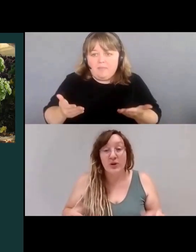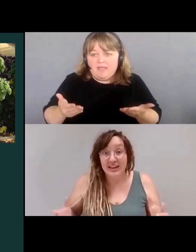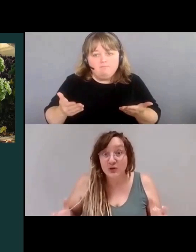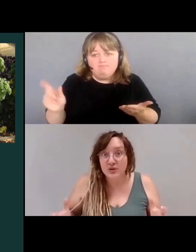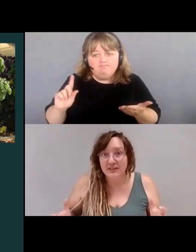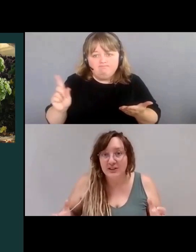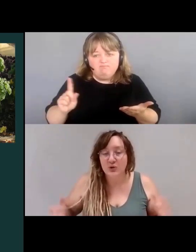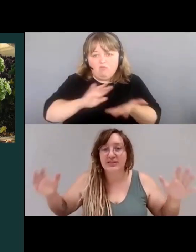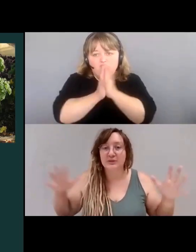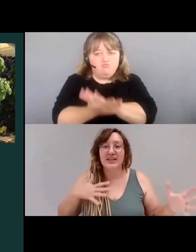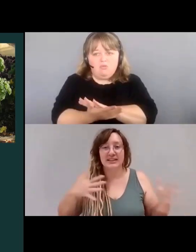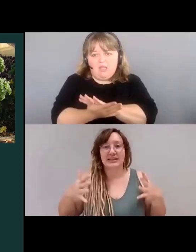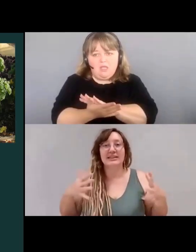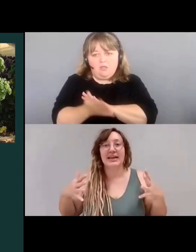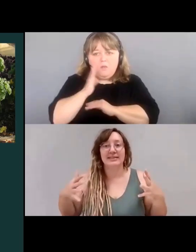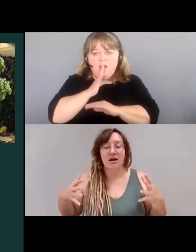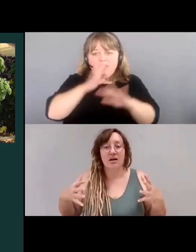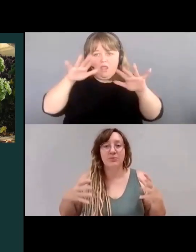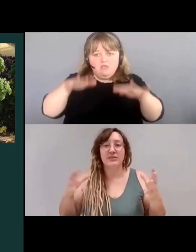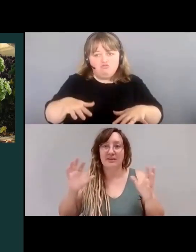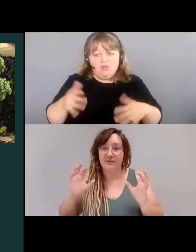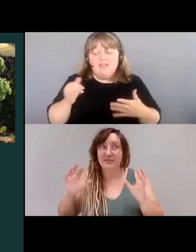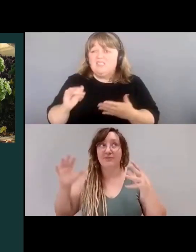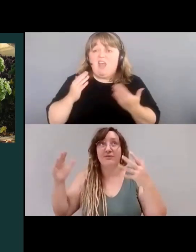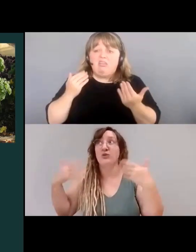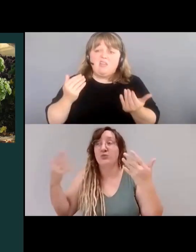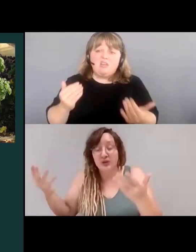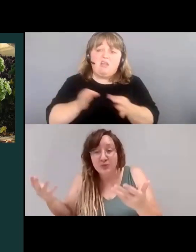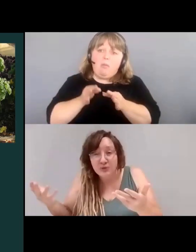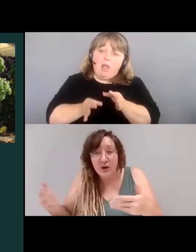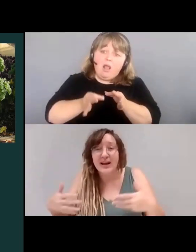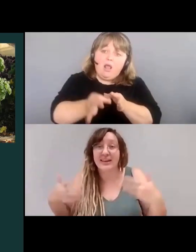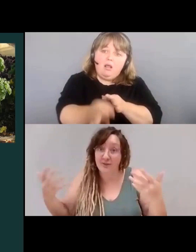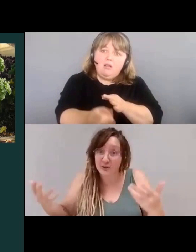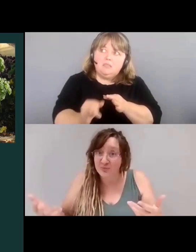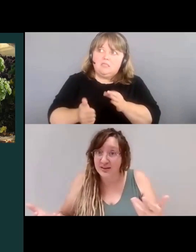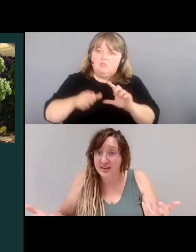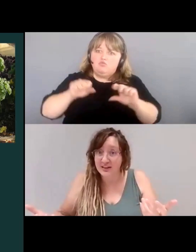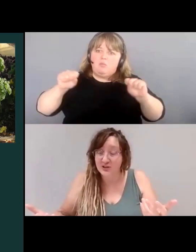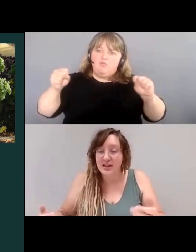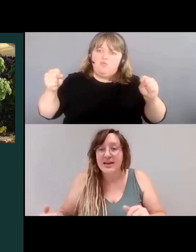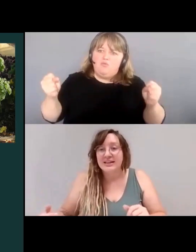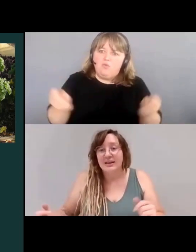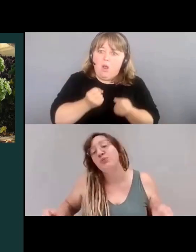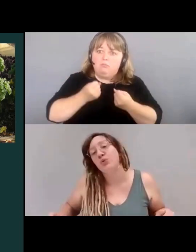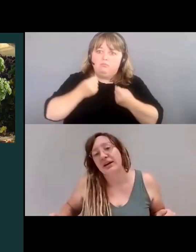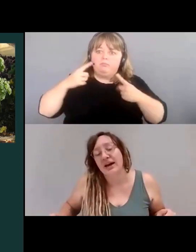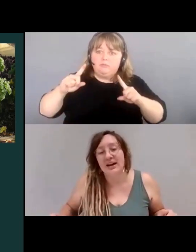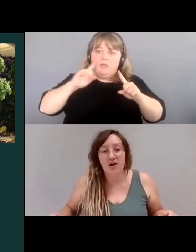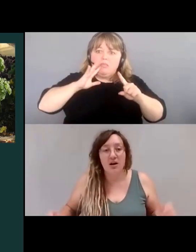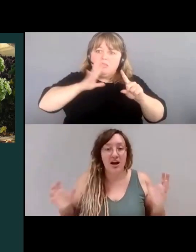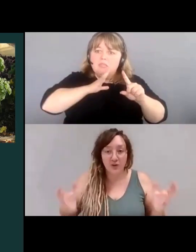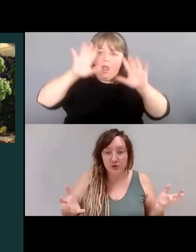vont pourrir sous la neige. Donc, si vous attendez très tard, puis que il fait de plus en plus froid et qu'éventuellement il neige, ça peut